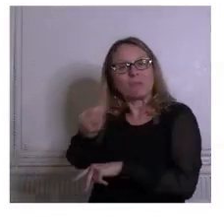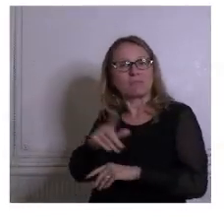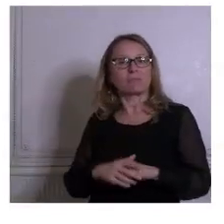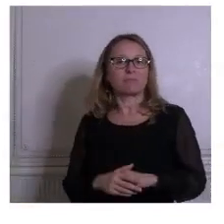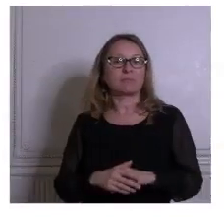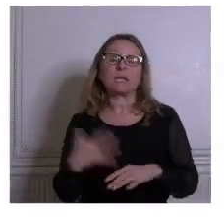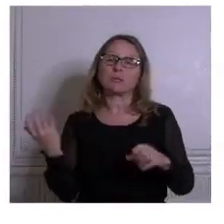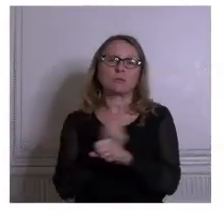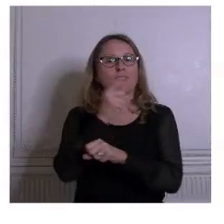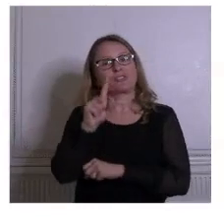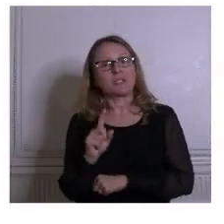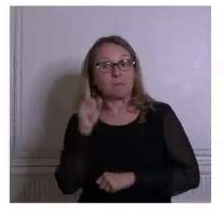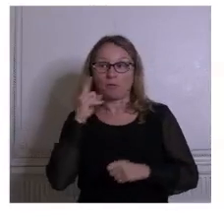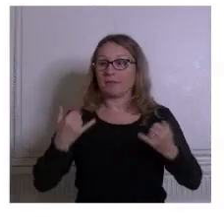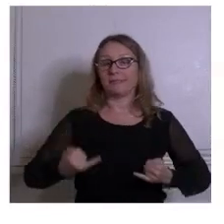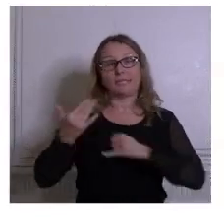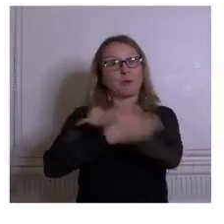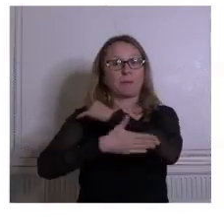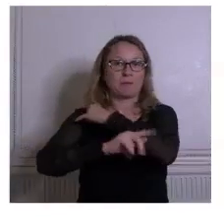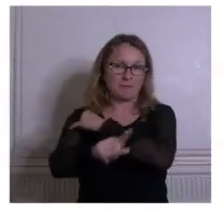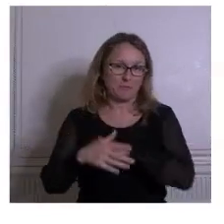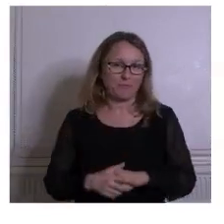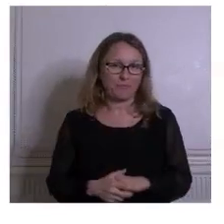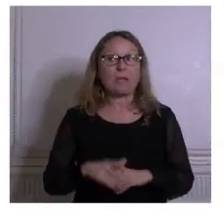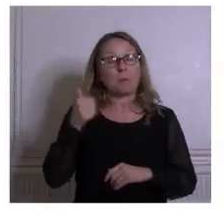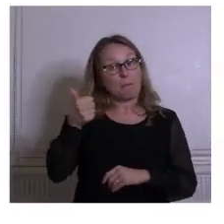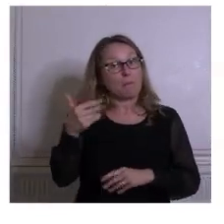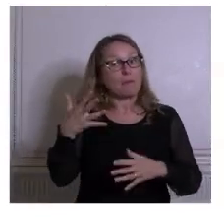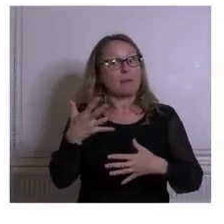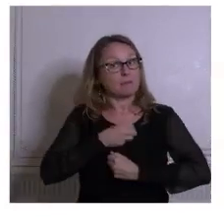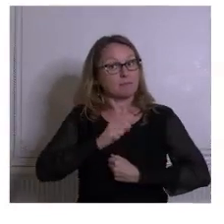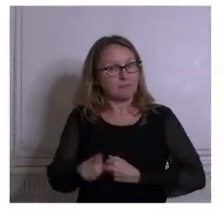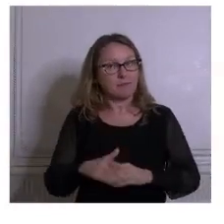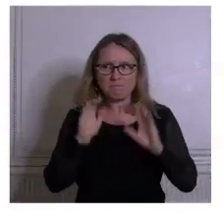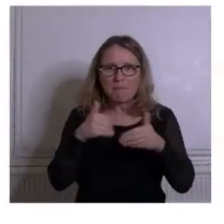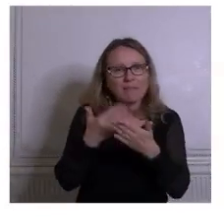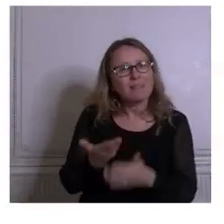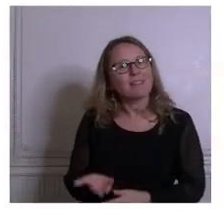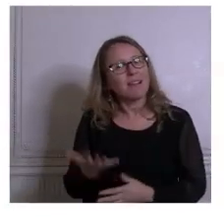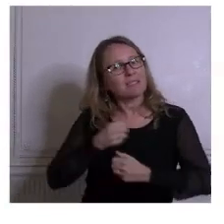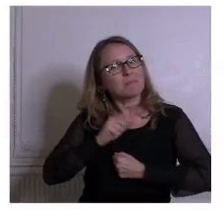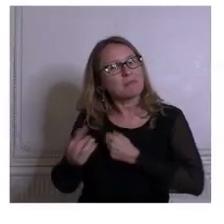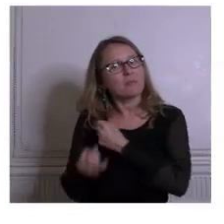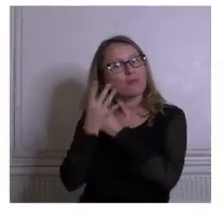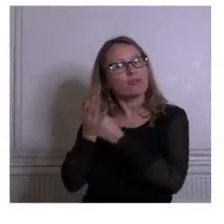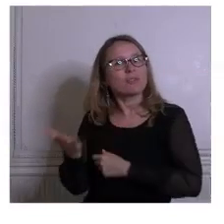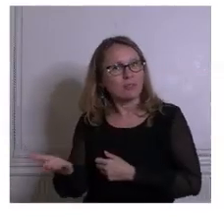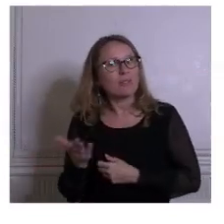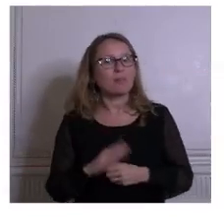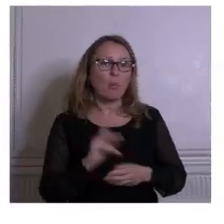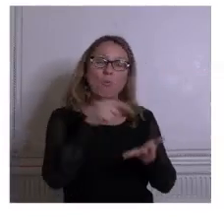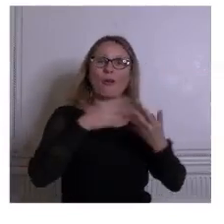Cazabon. Oui, Madame Kelly. Les associations ne sont pas forcément une opposition par rapport aux